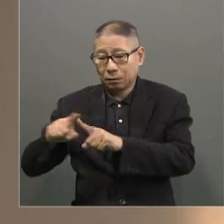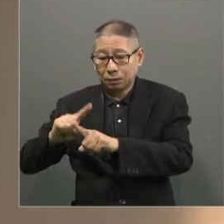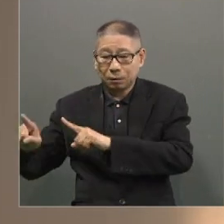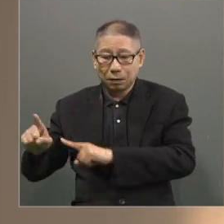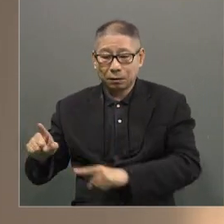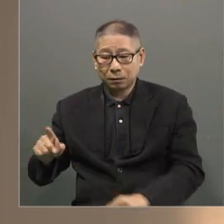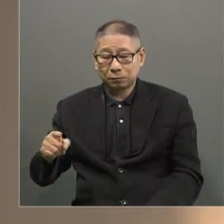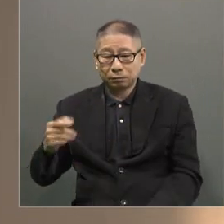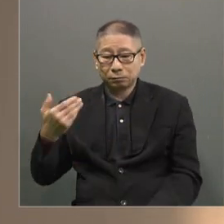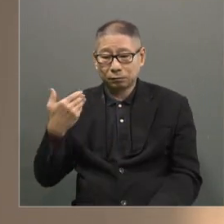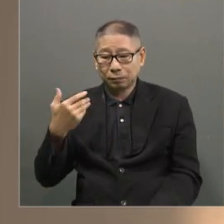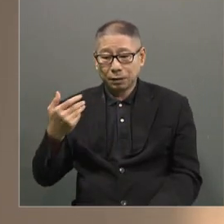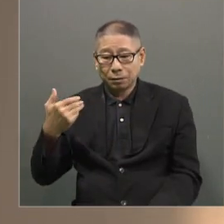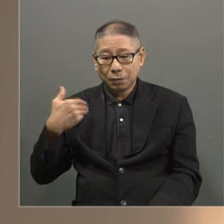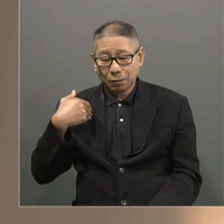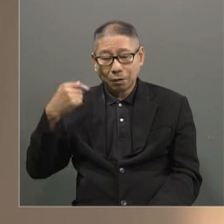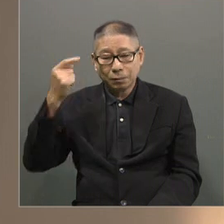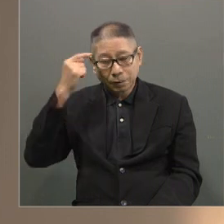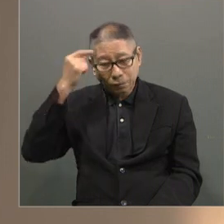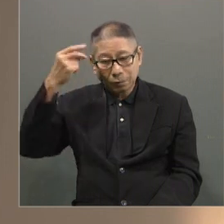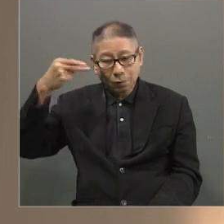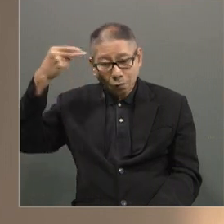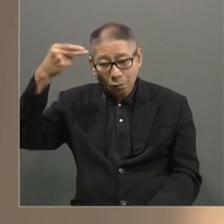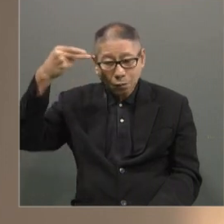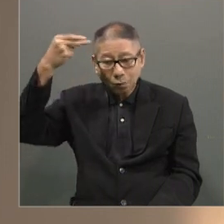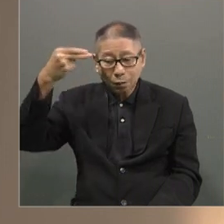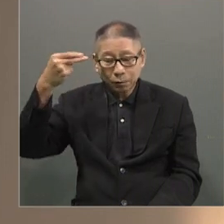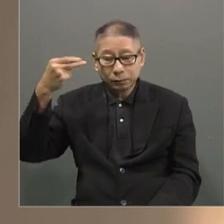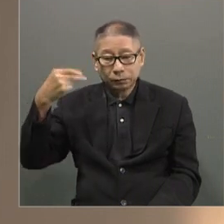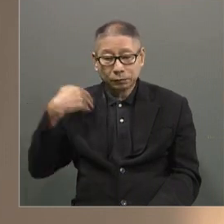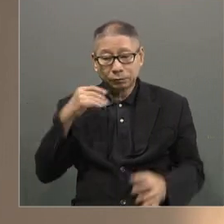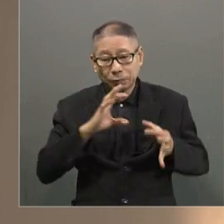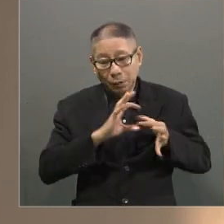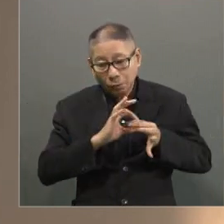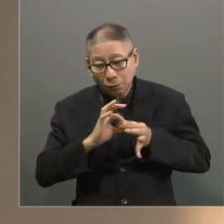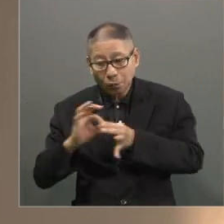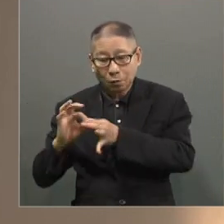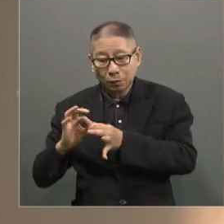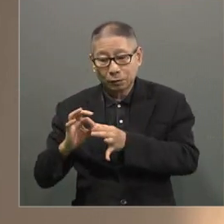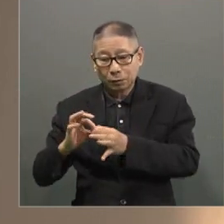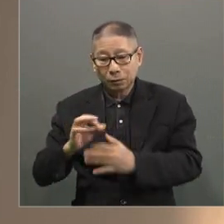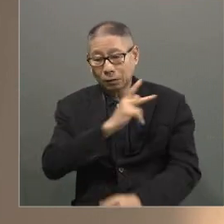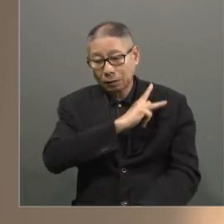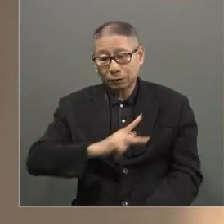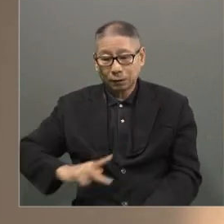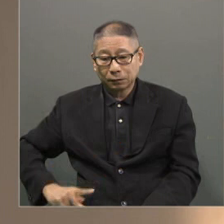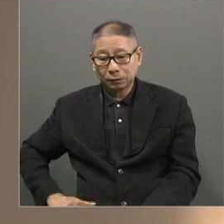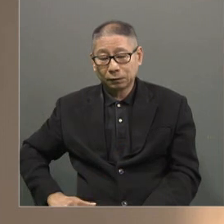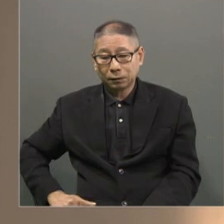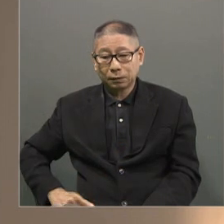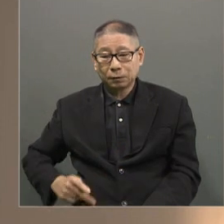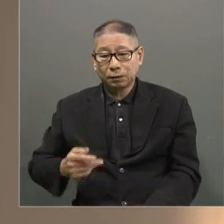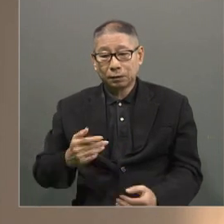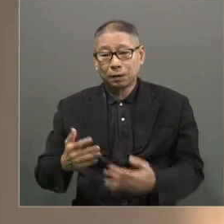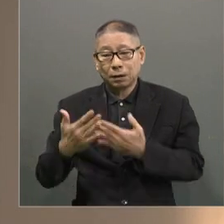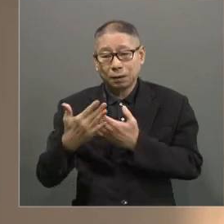ความห่วงใยต่อสถาบันนั้นเป็นที่เคารพรักของพวกเขามันก็คง